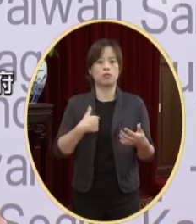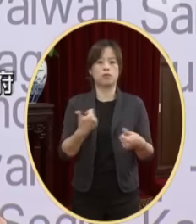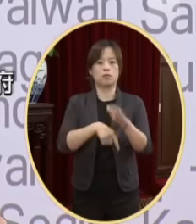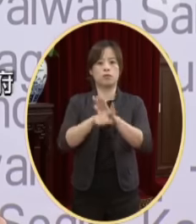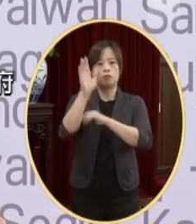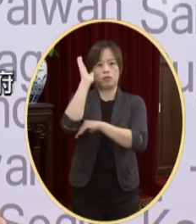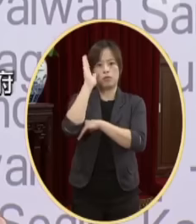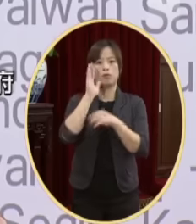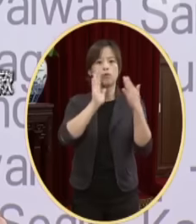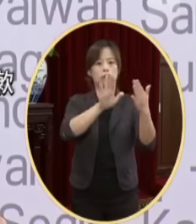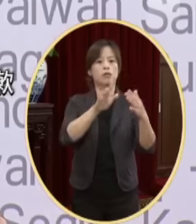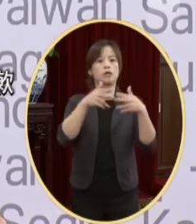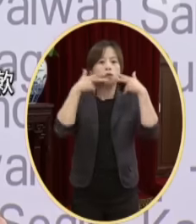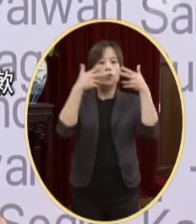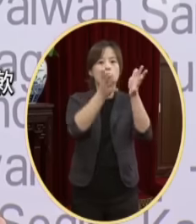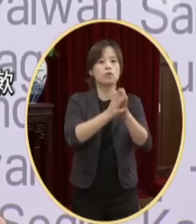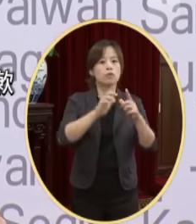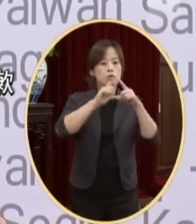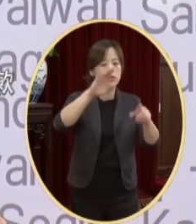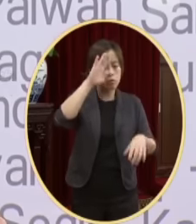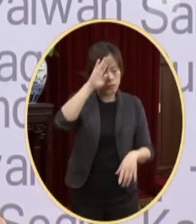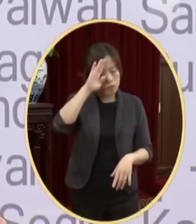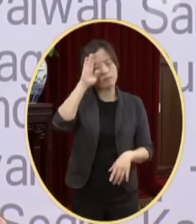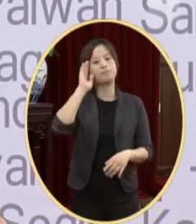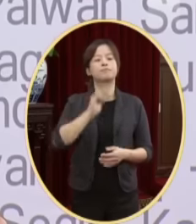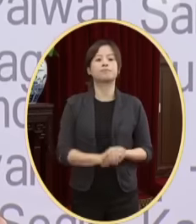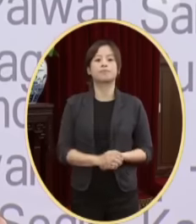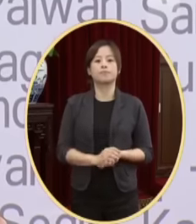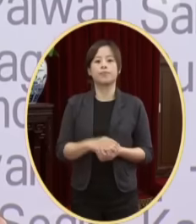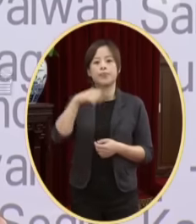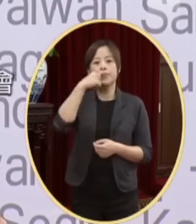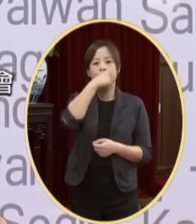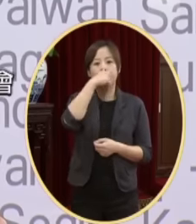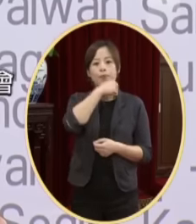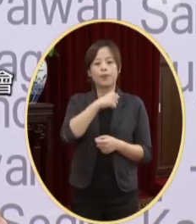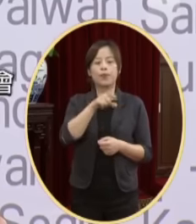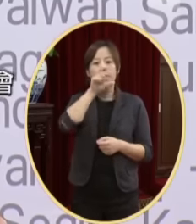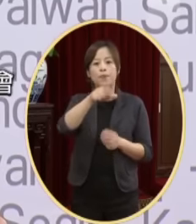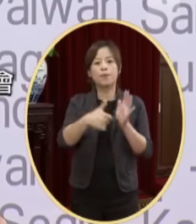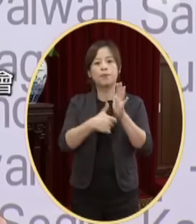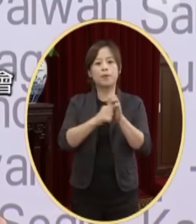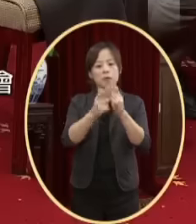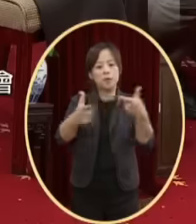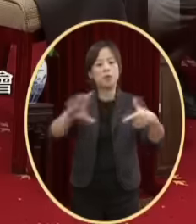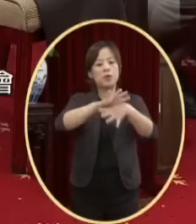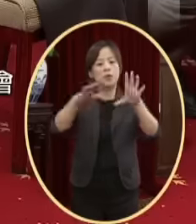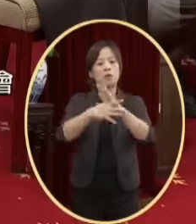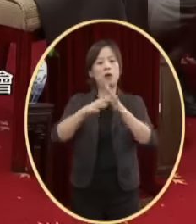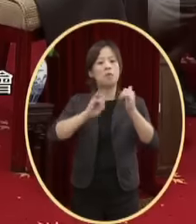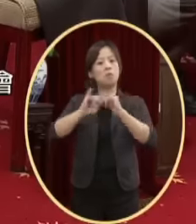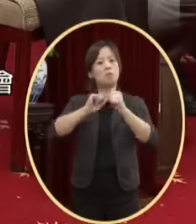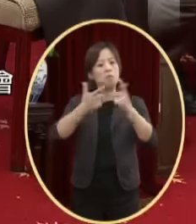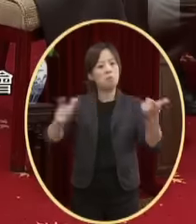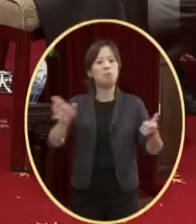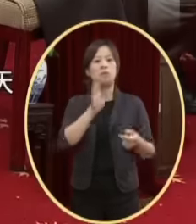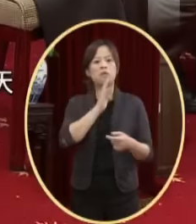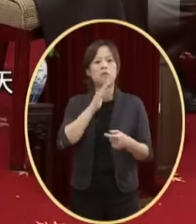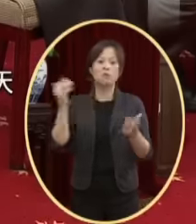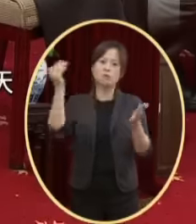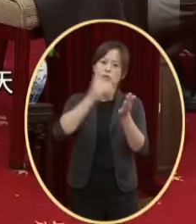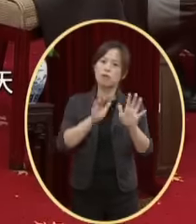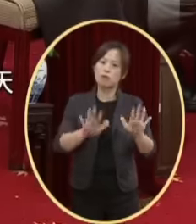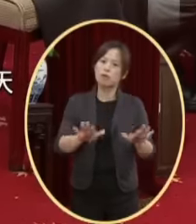表政府向原住民族道歉。台湾号称多元文化的社会，但是一直